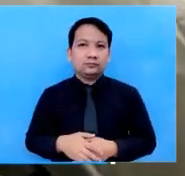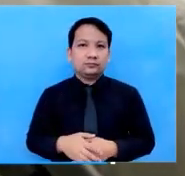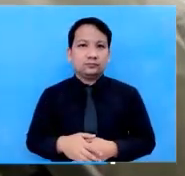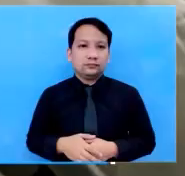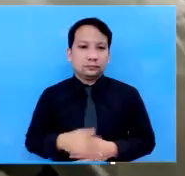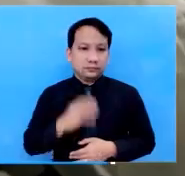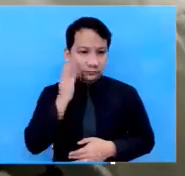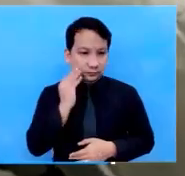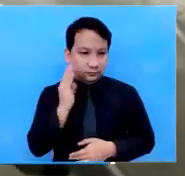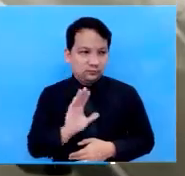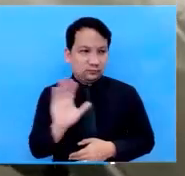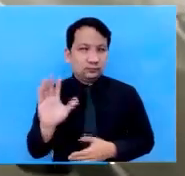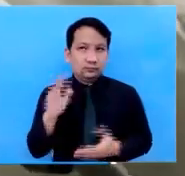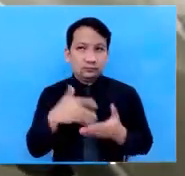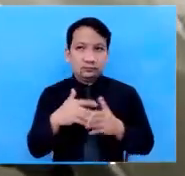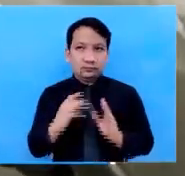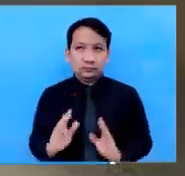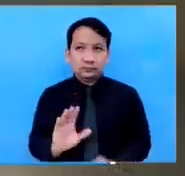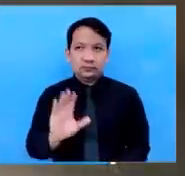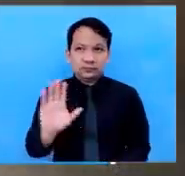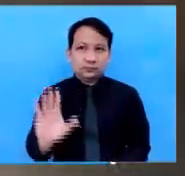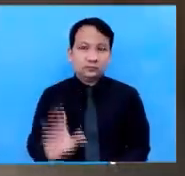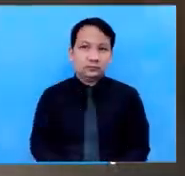ng mga bata.